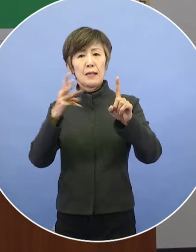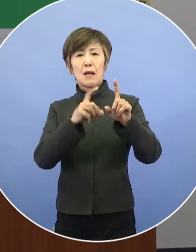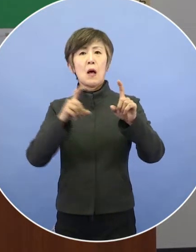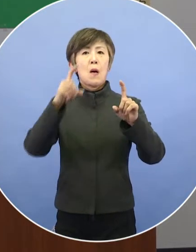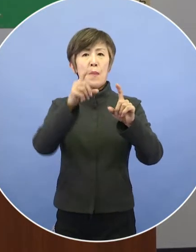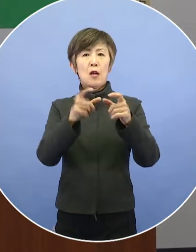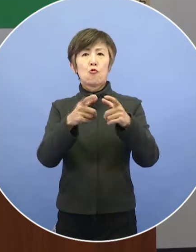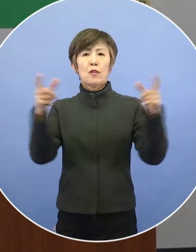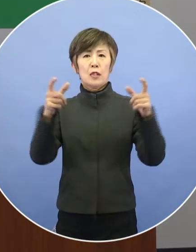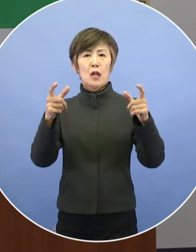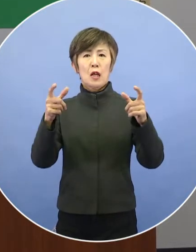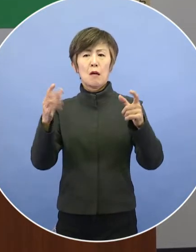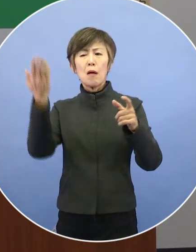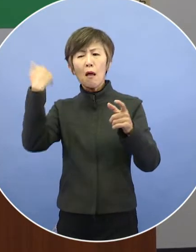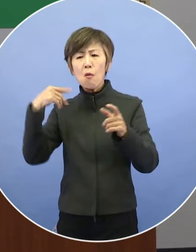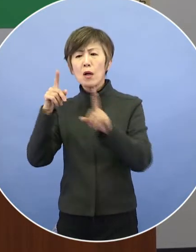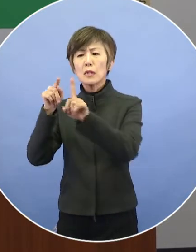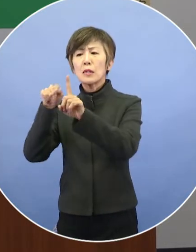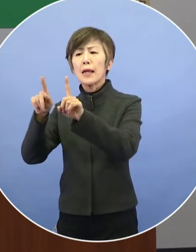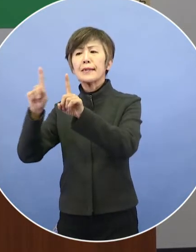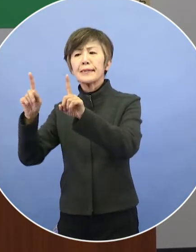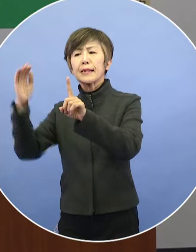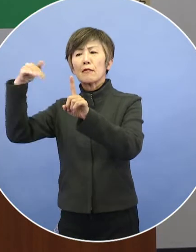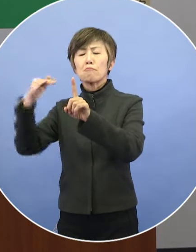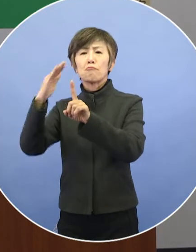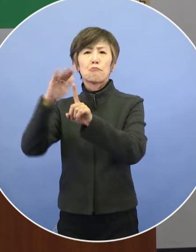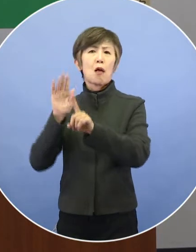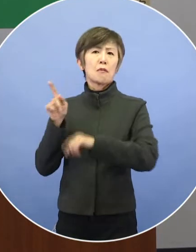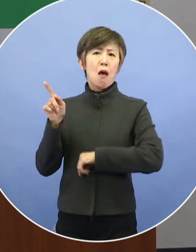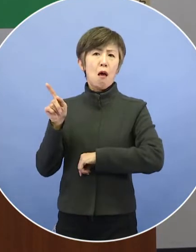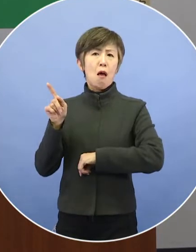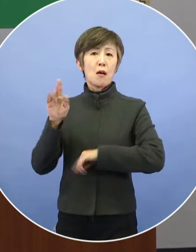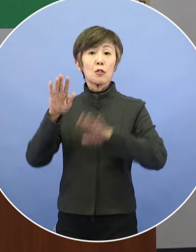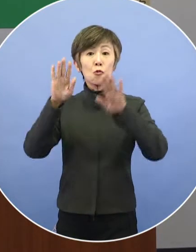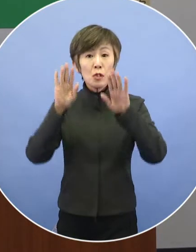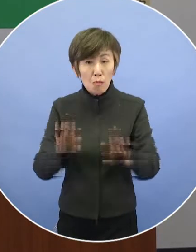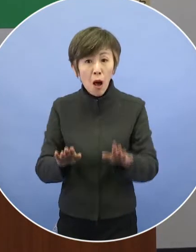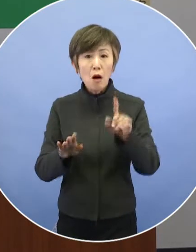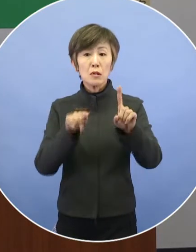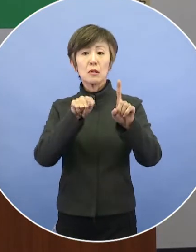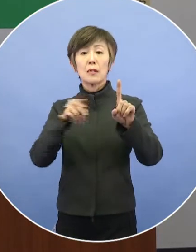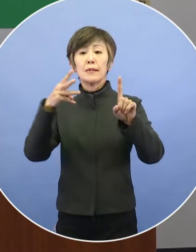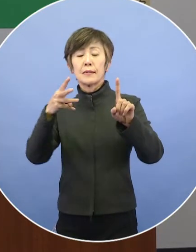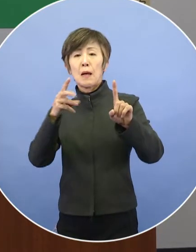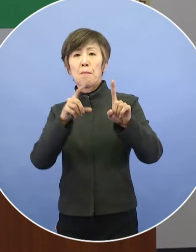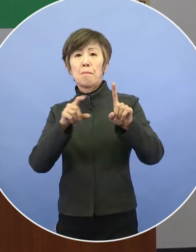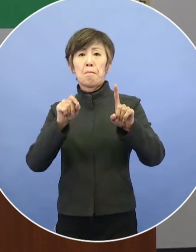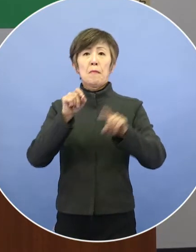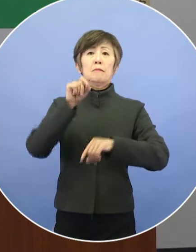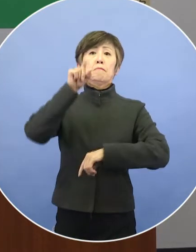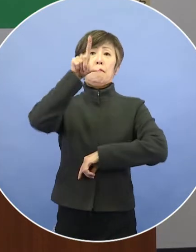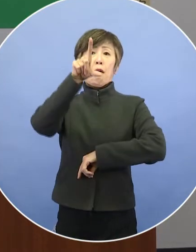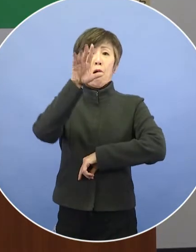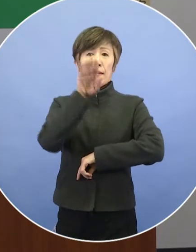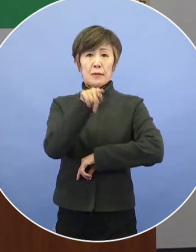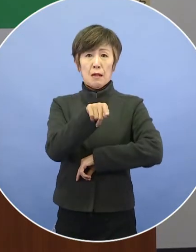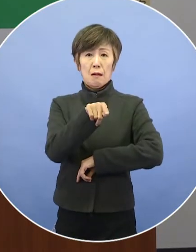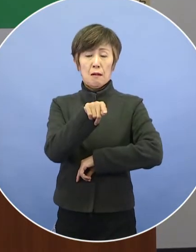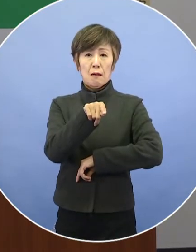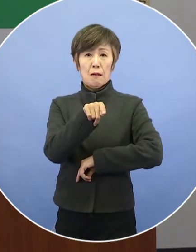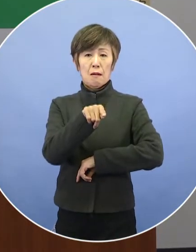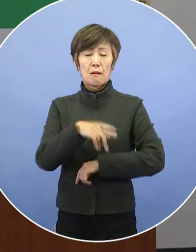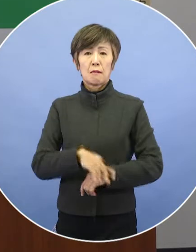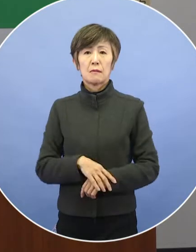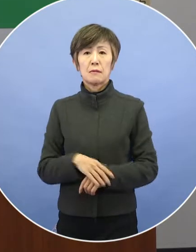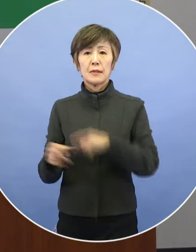までその加速の増える速度がですね落ちておりましたがまた1.3倍ぐらいに上がってきているこういう状況